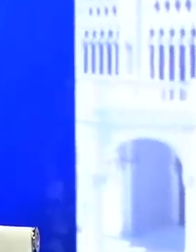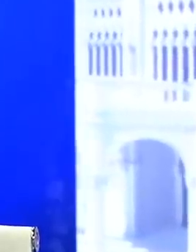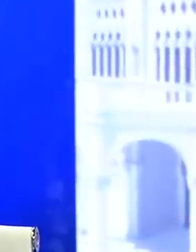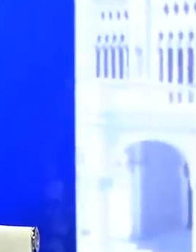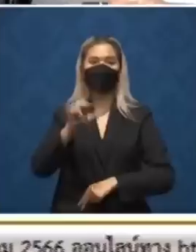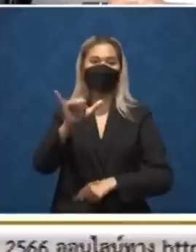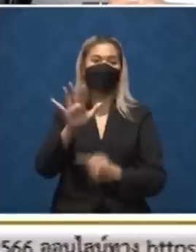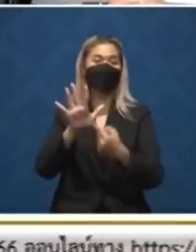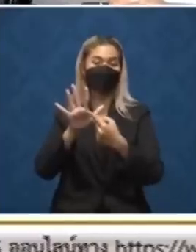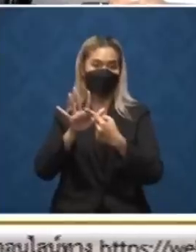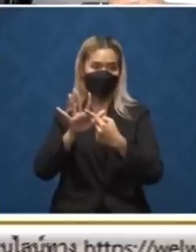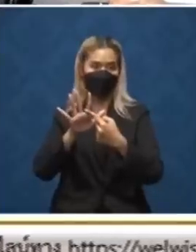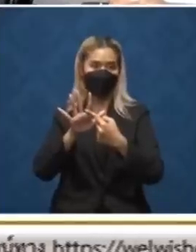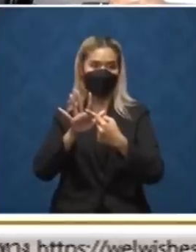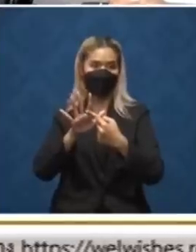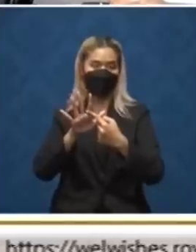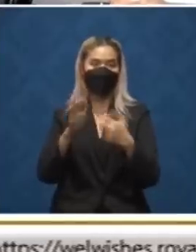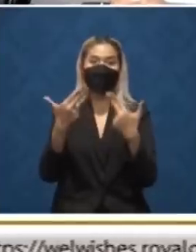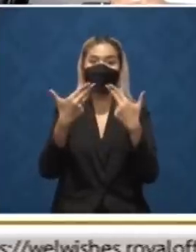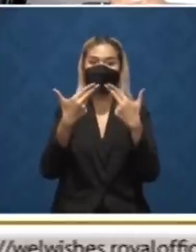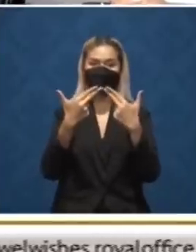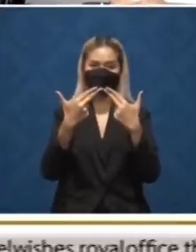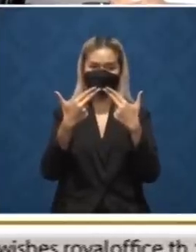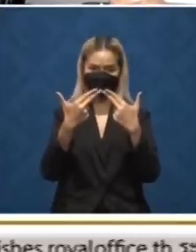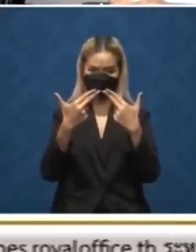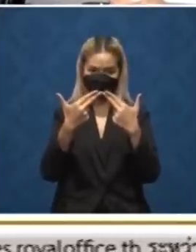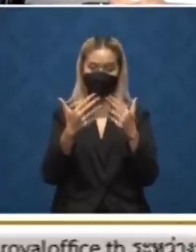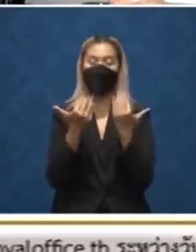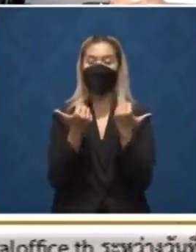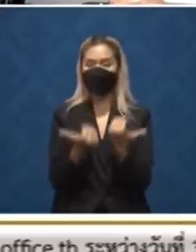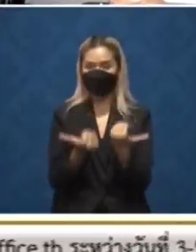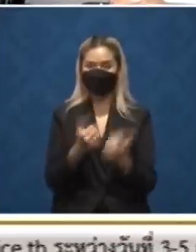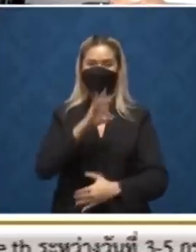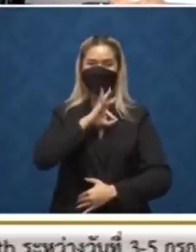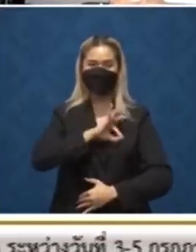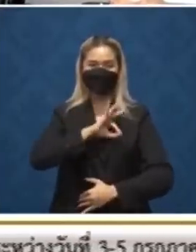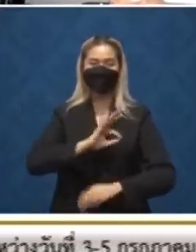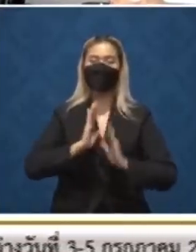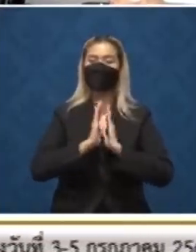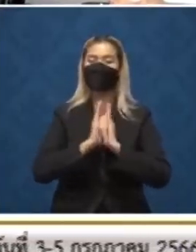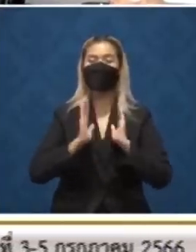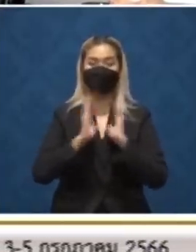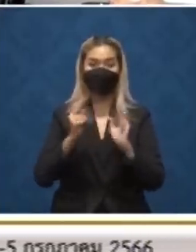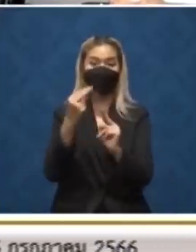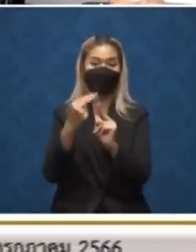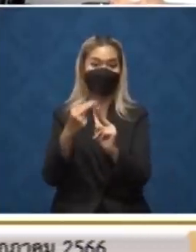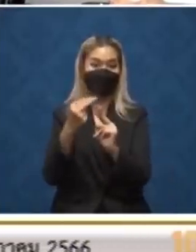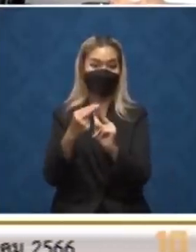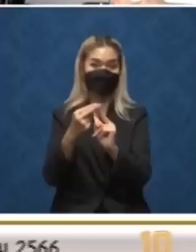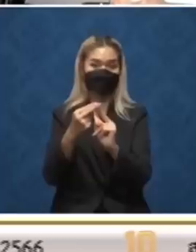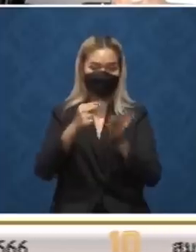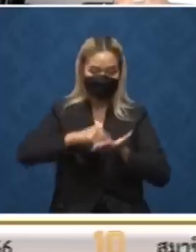ะคะมีการแต่งตั้งนะคะบอกว่าคณะกรรมการบริหารพรรคมีมติแต่งตั้งคณะทำงานประสานงานด้านการเมือง